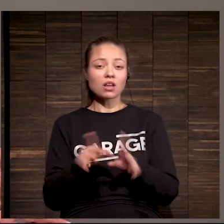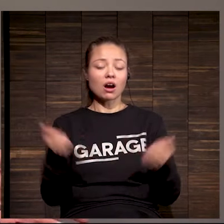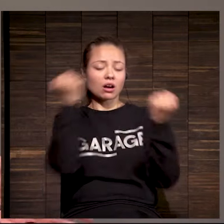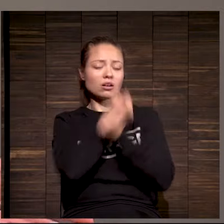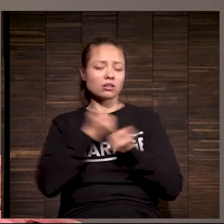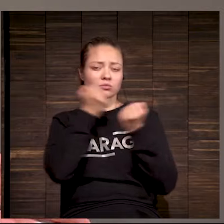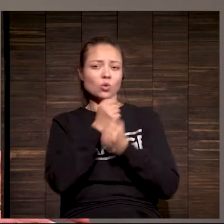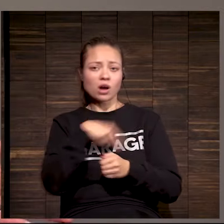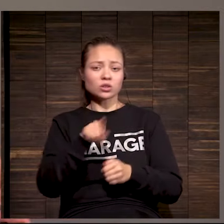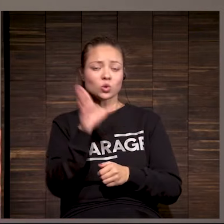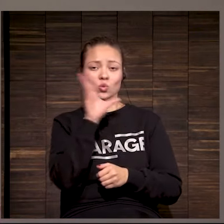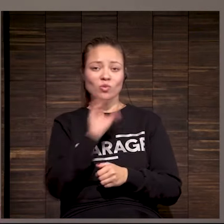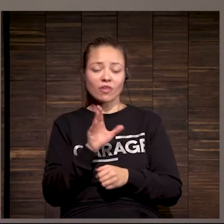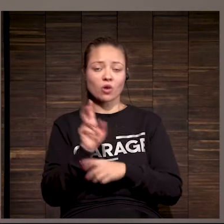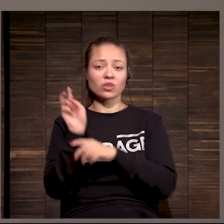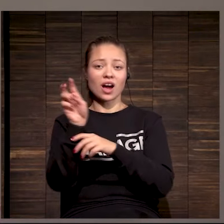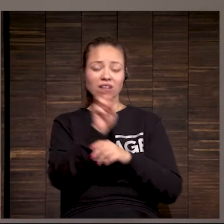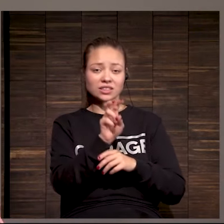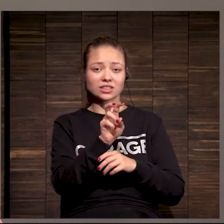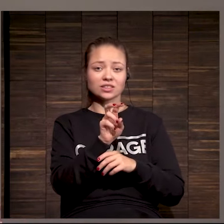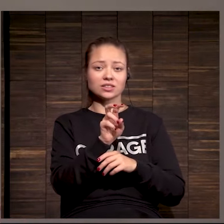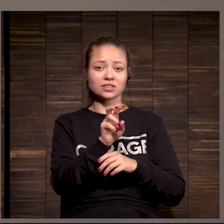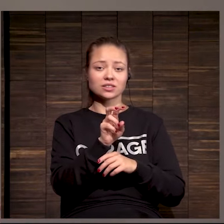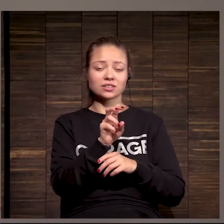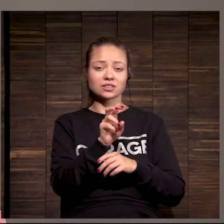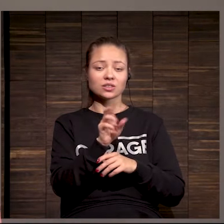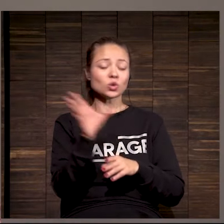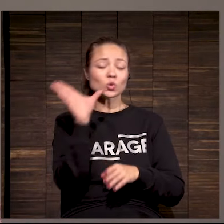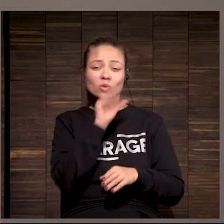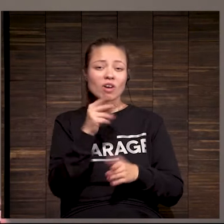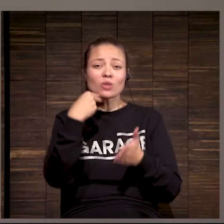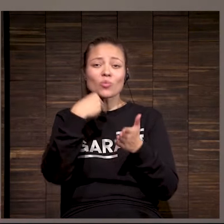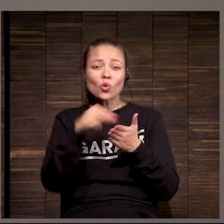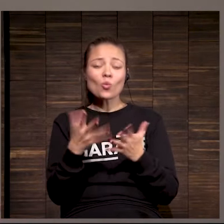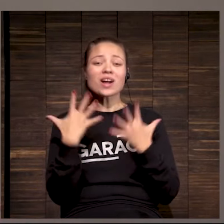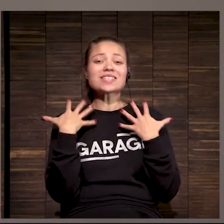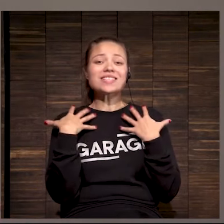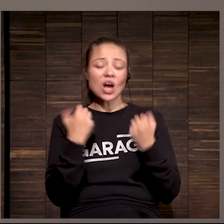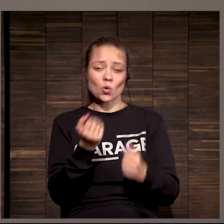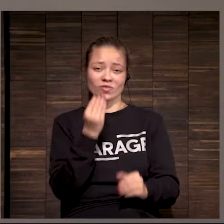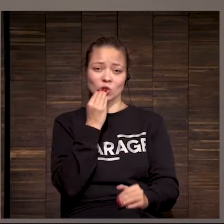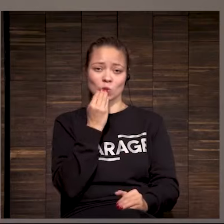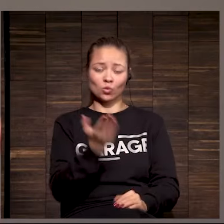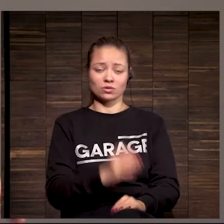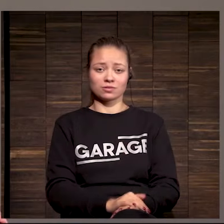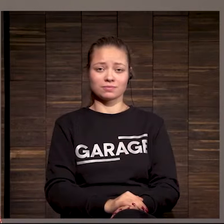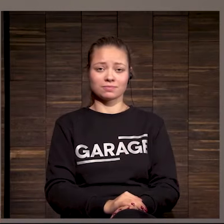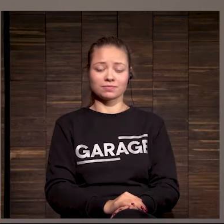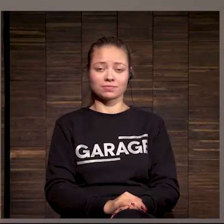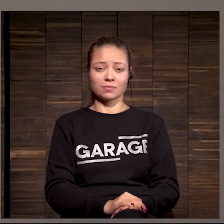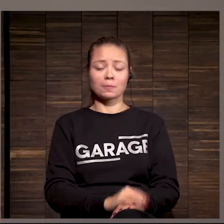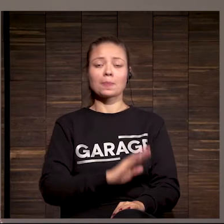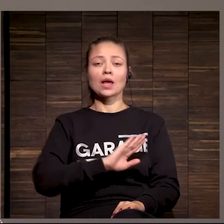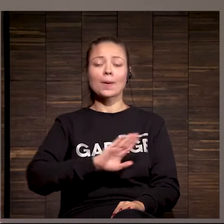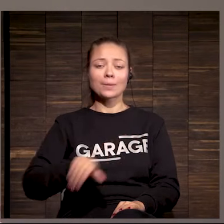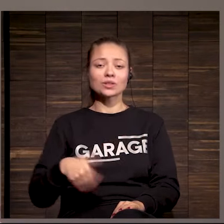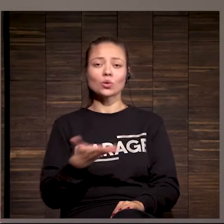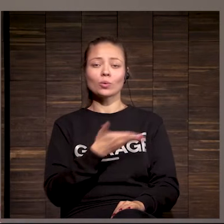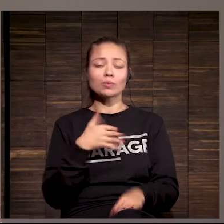что они не успевают ходить нас не успевает покупать здоровую еду потом мы